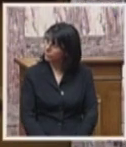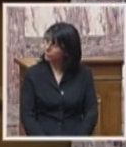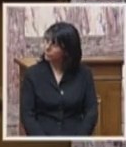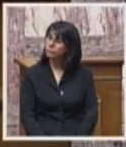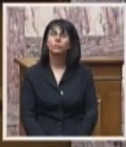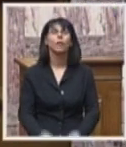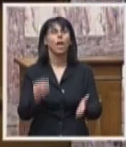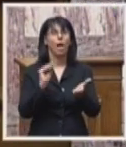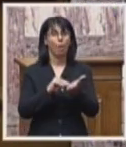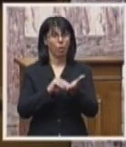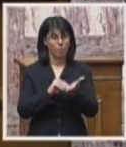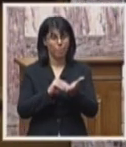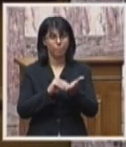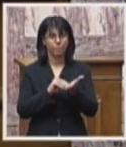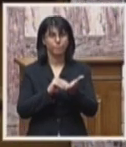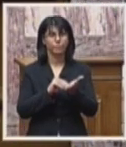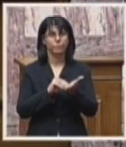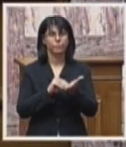Και επίσης,